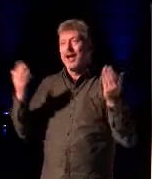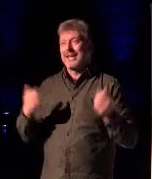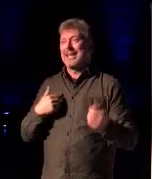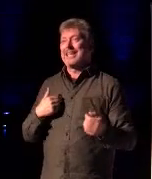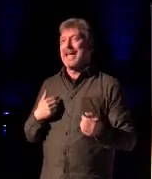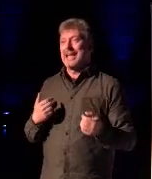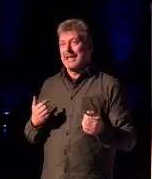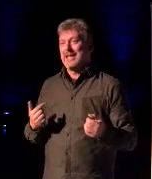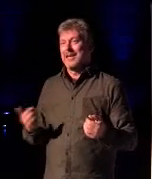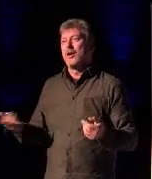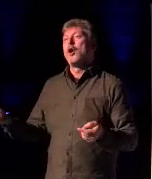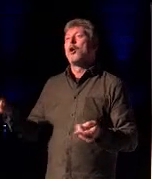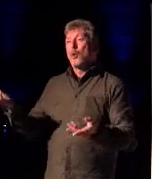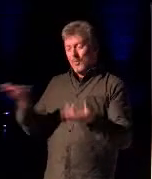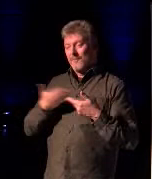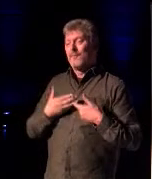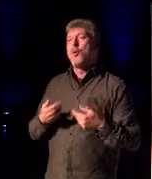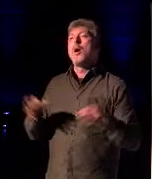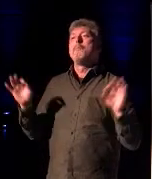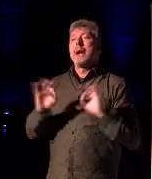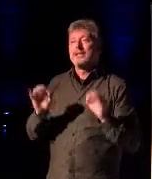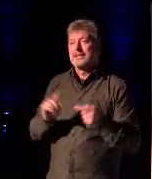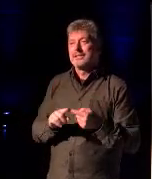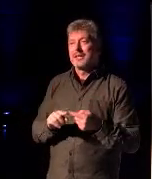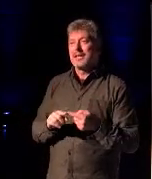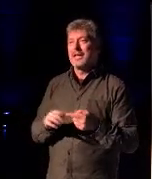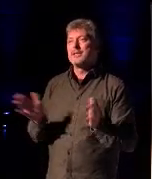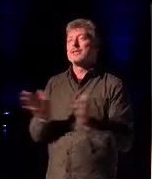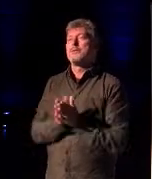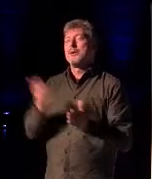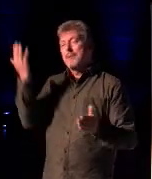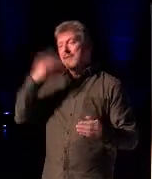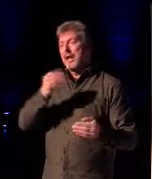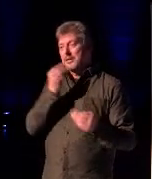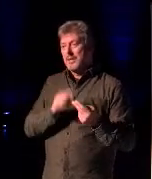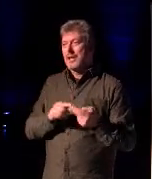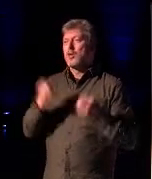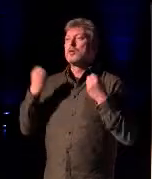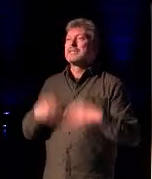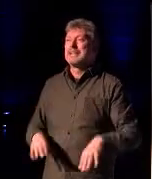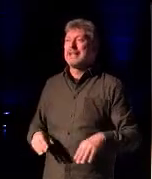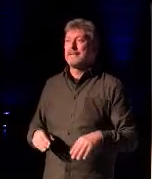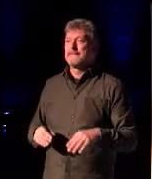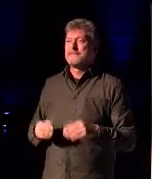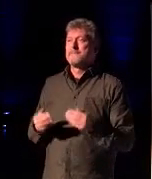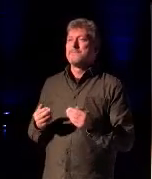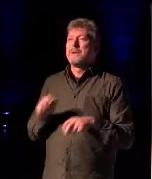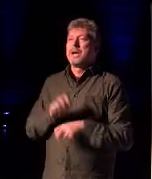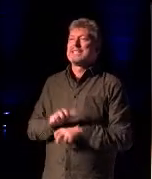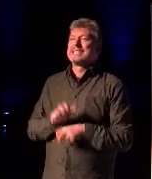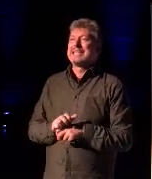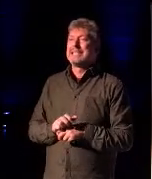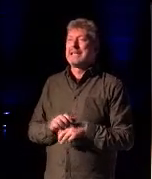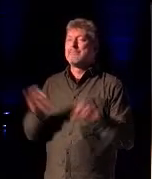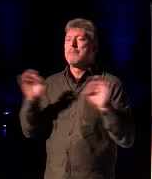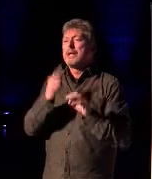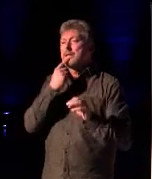jeg til å få medisiner sammen med kveldsmaten og slapp å sitte med medisinsmak i munnen i